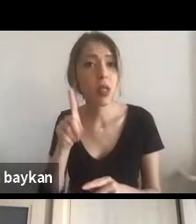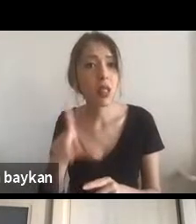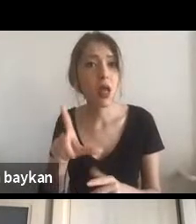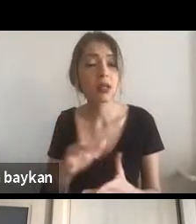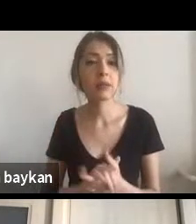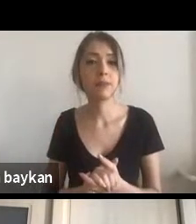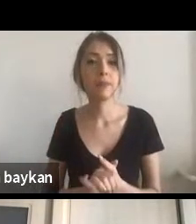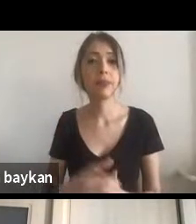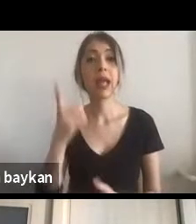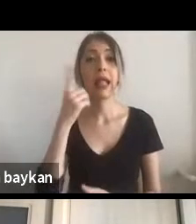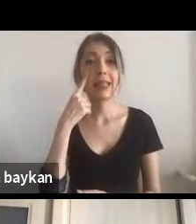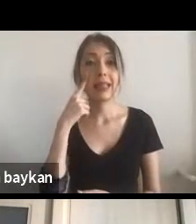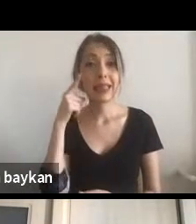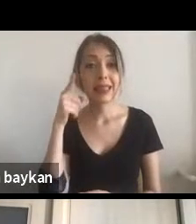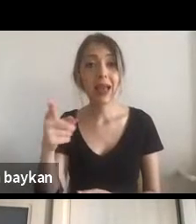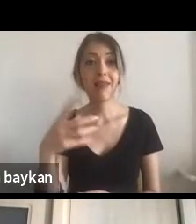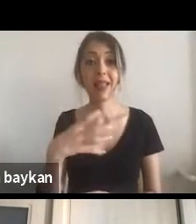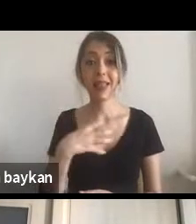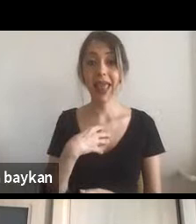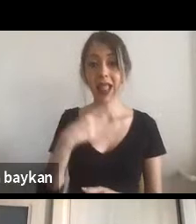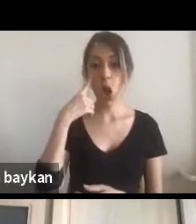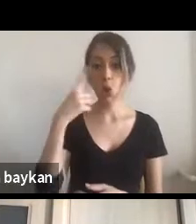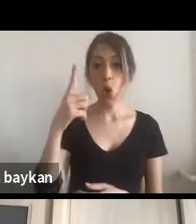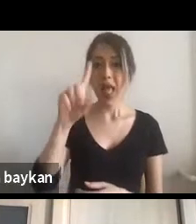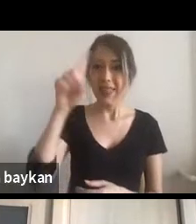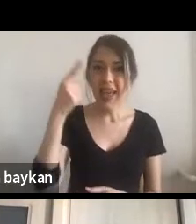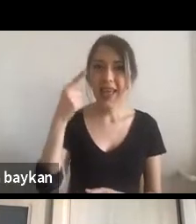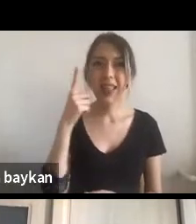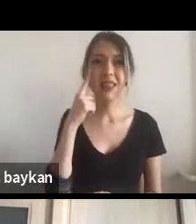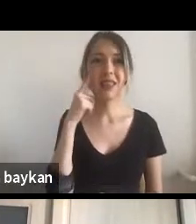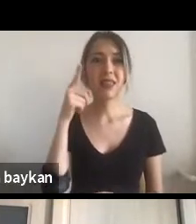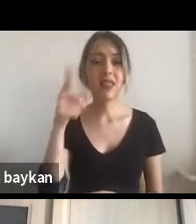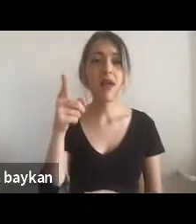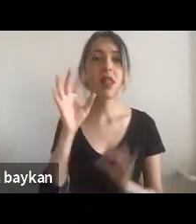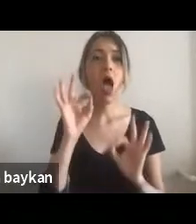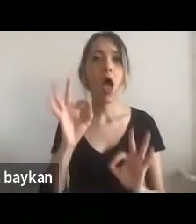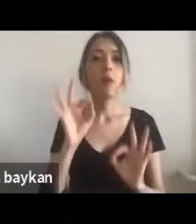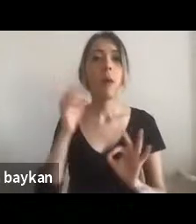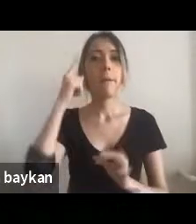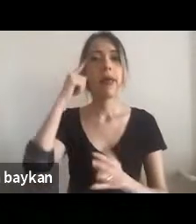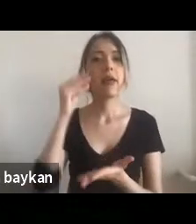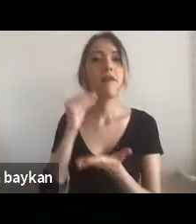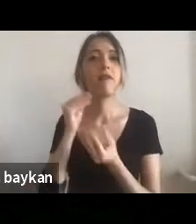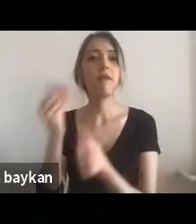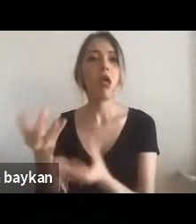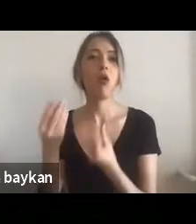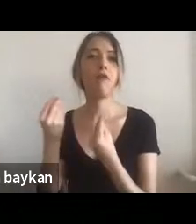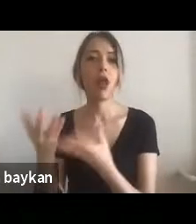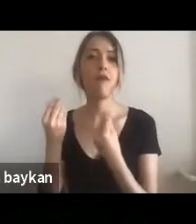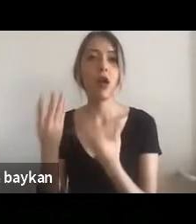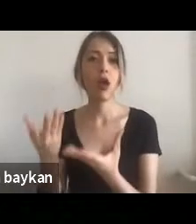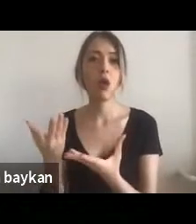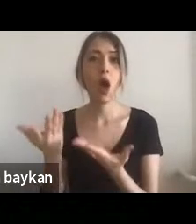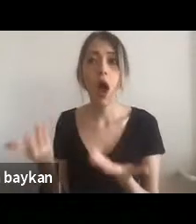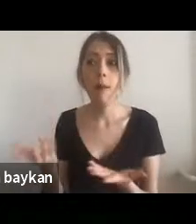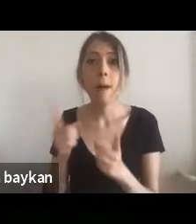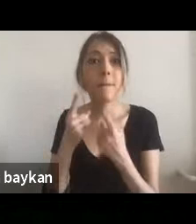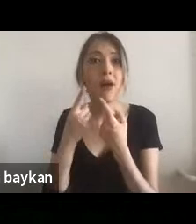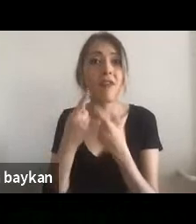bilgilendirme yaptığı dosyada bir süre sonra onu çürütme imkanı kalmadığı için o dosyaların kapanma ihtimali söz